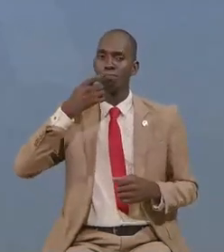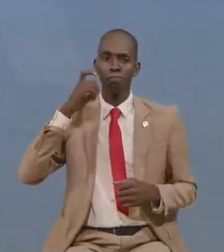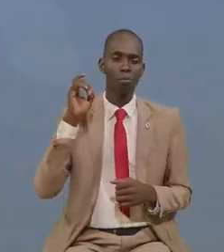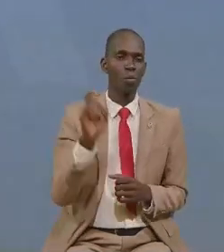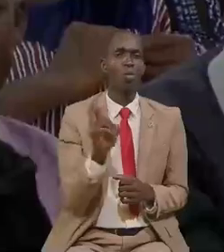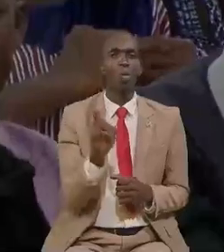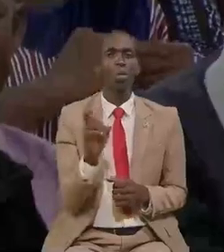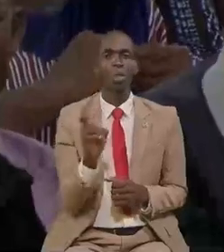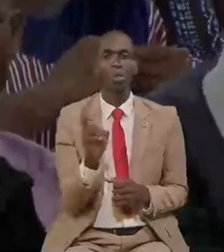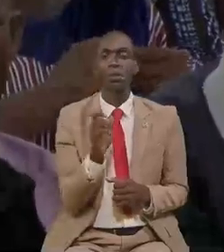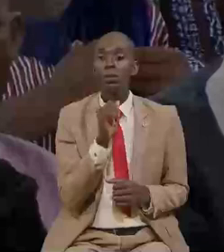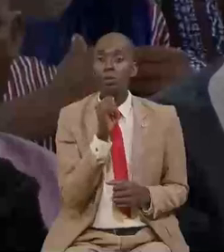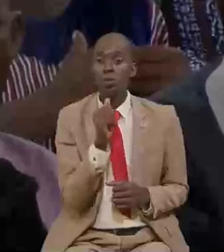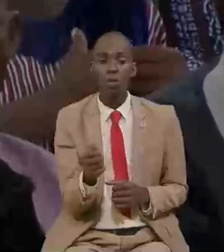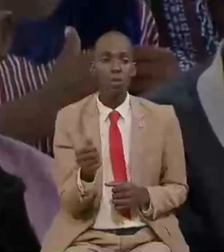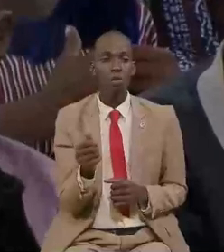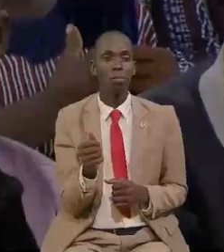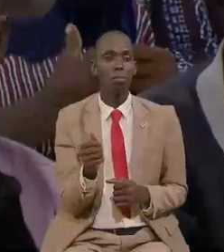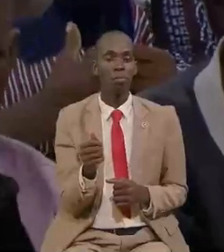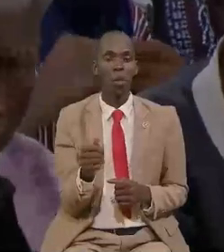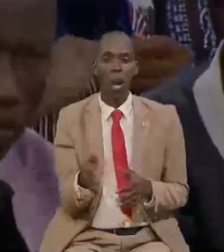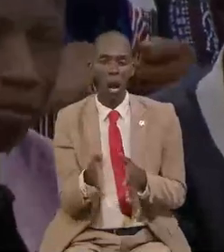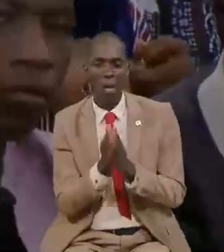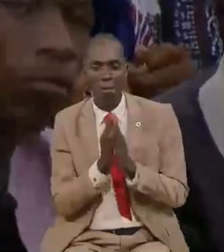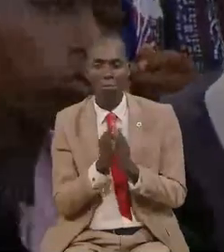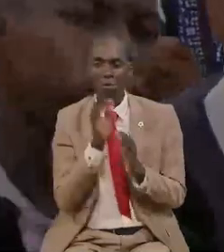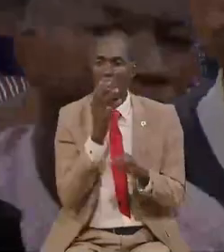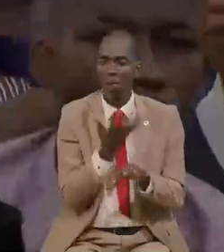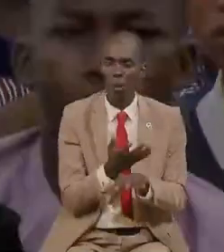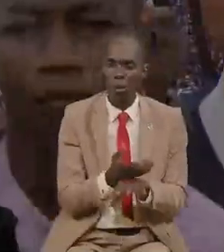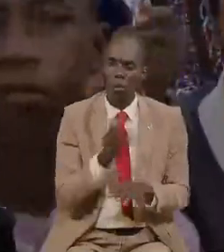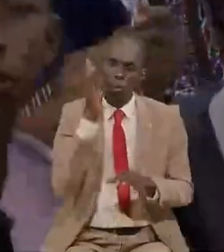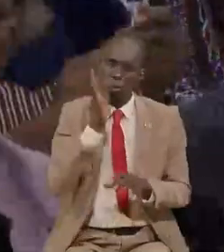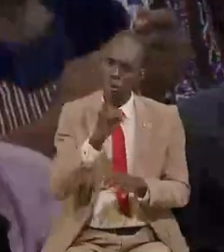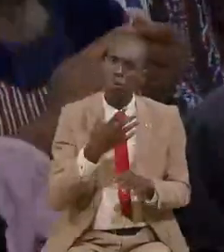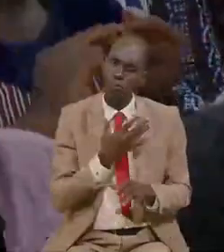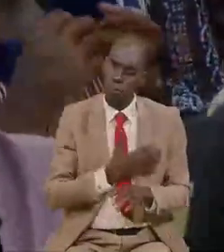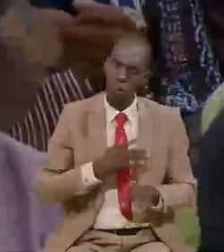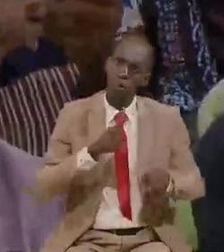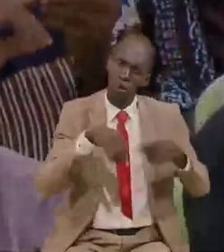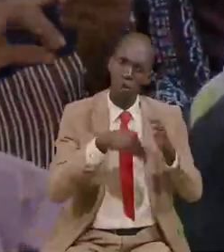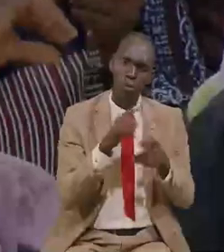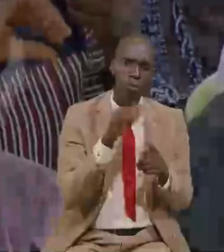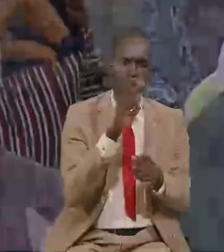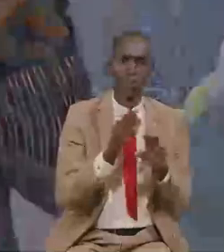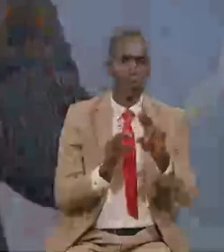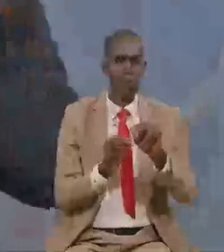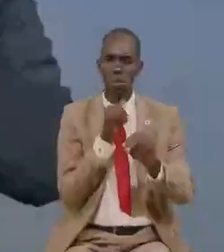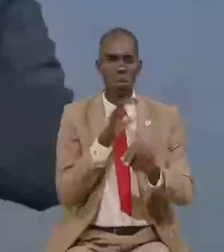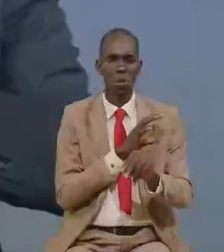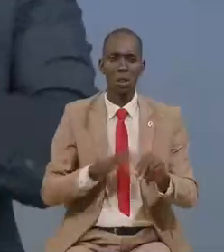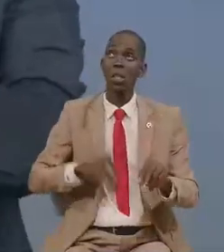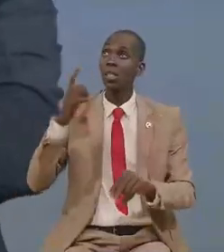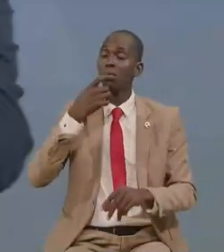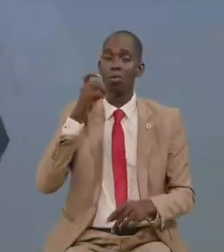commande aux esprits. Ce n'est pas qu'il plaidait, ce n'est pas qu'il demandait. Ou est-ce que tu veux sortir? Non, ce n'est pas Christ. Il commandait. Commande avec autorité